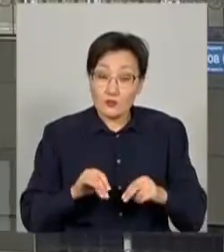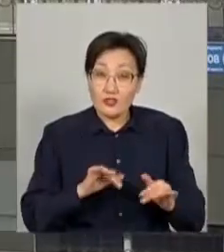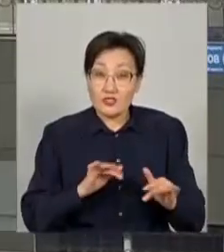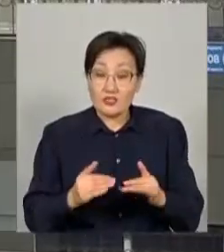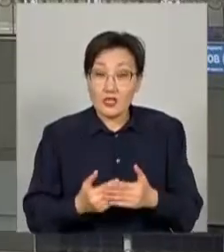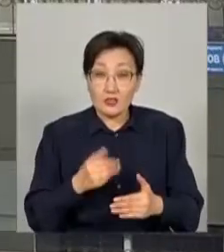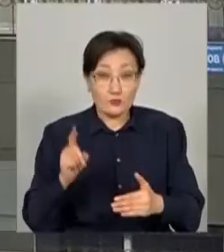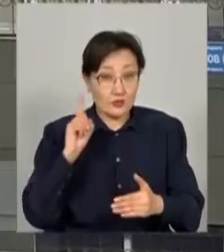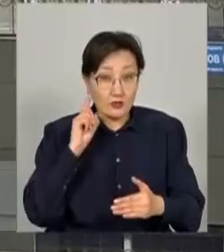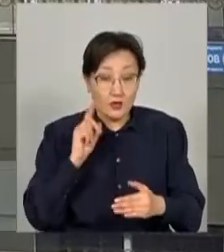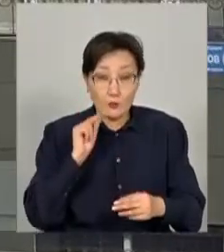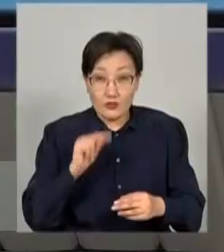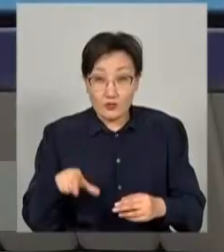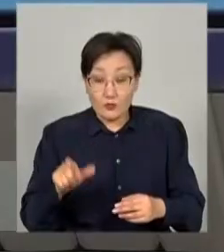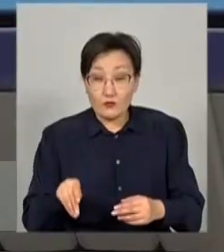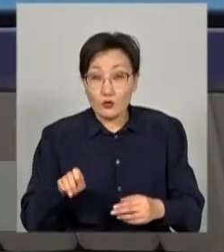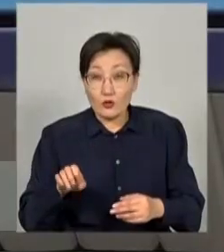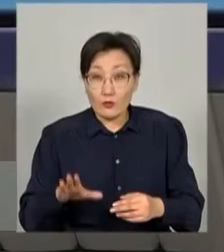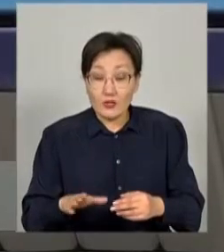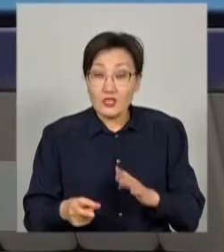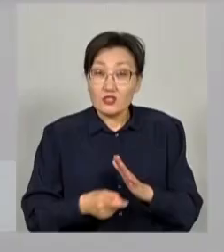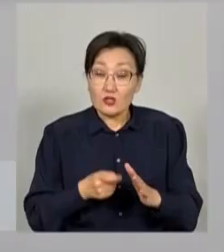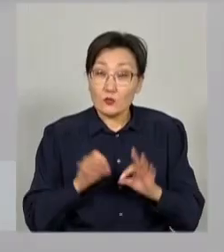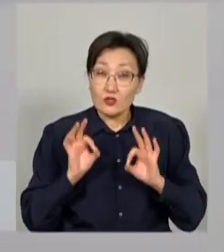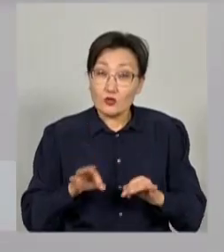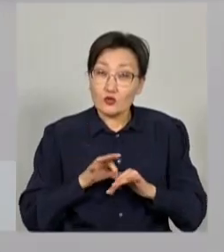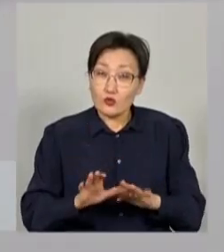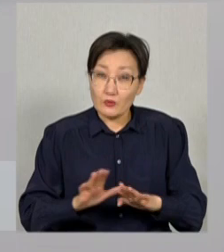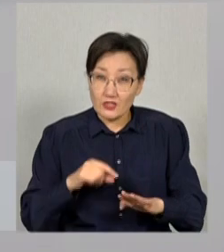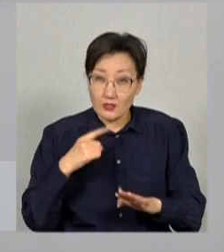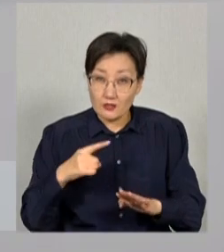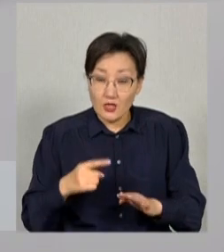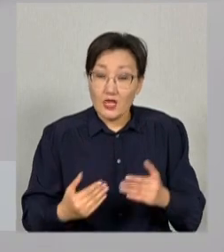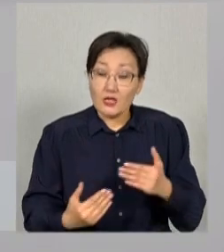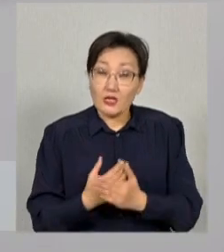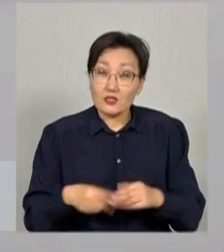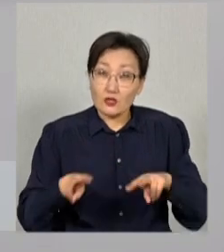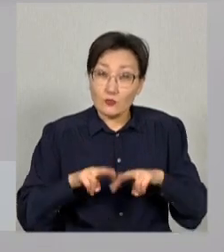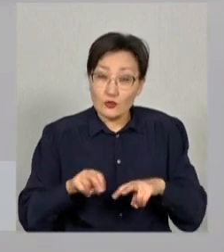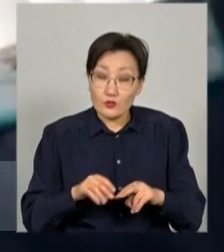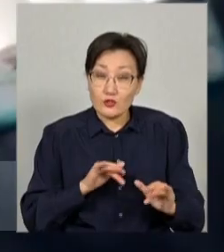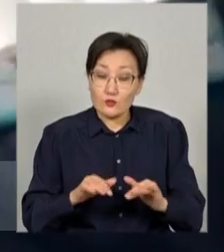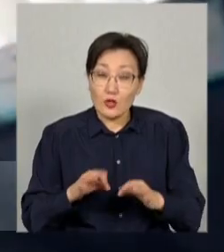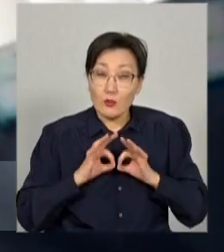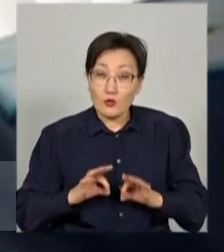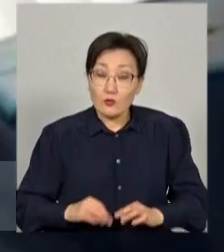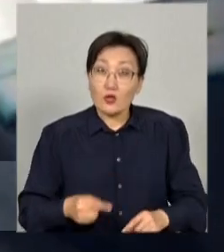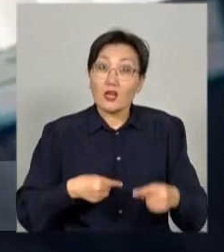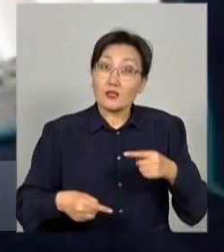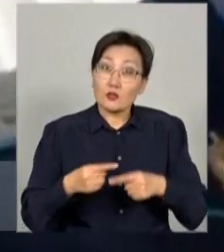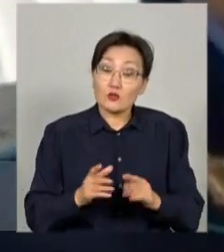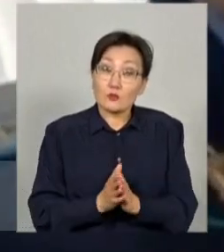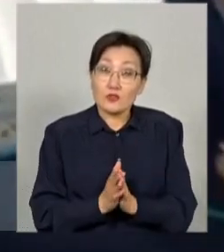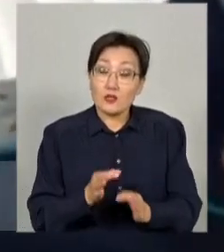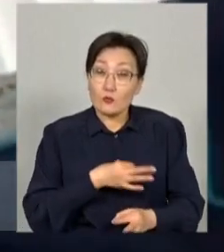тыңдау барысында айыпталушы Мейіржан Төребаев тергеудің дұрыс өтпегенін айтып, қайта қарау үшін істі прокурорға тапсыруды сұрады. Ал